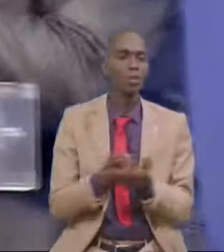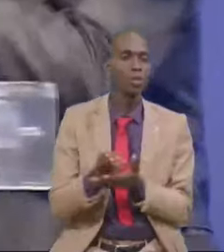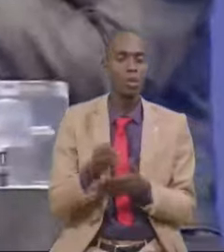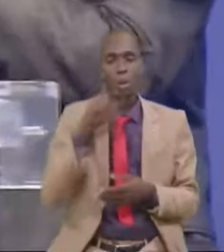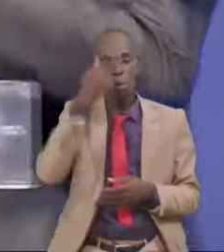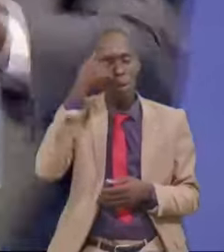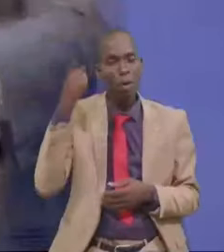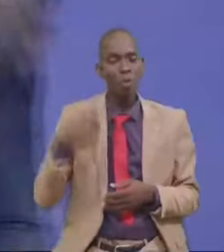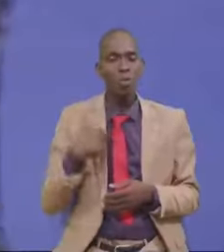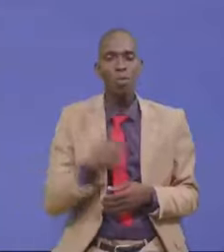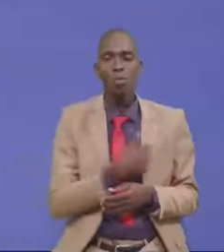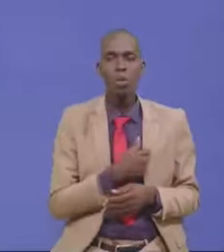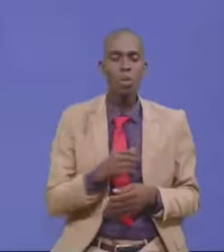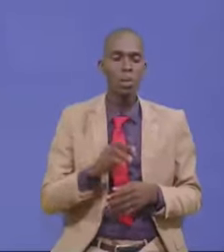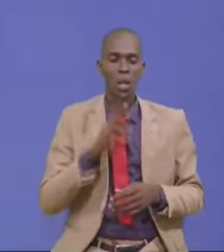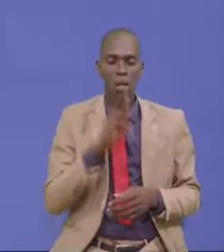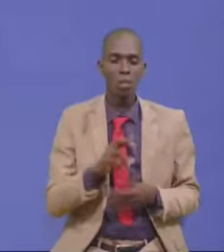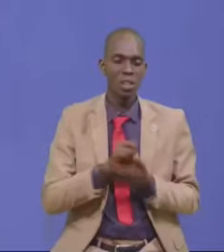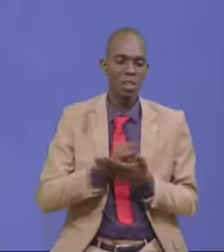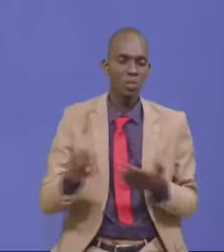Parce que nous sommes sanctifiés par la vérité.